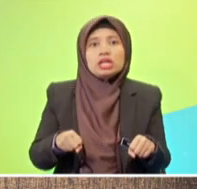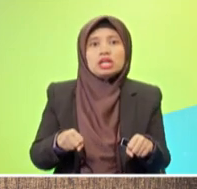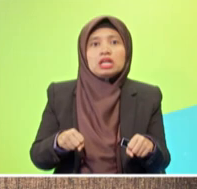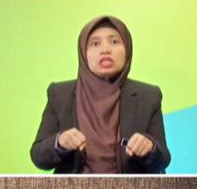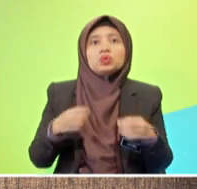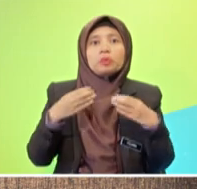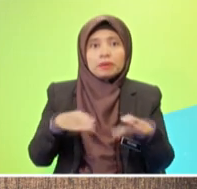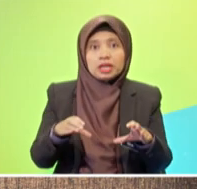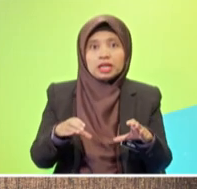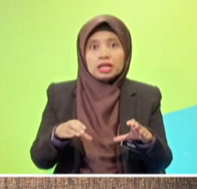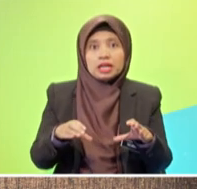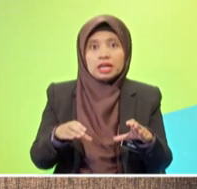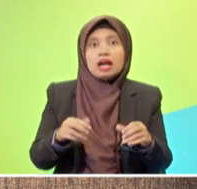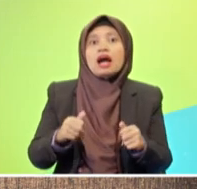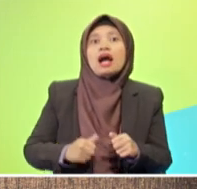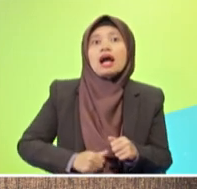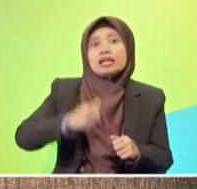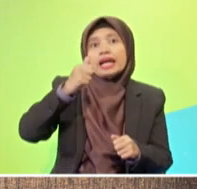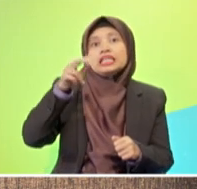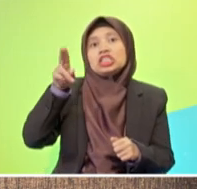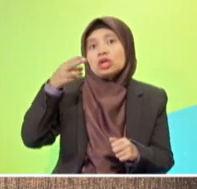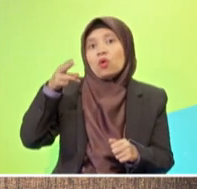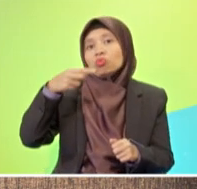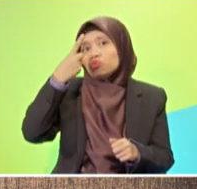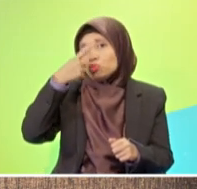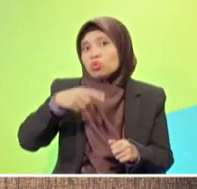contohnya mereka boleh angkat kayu